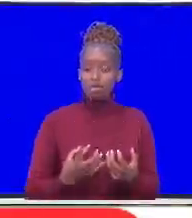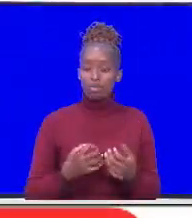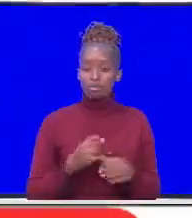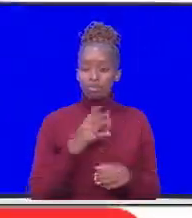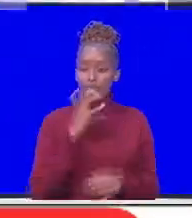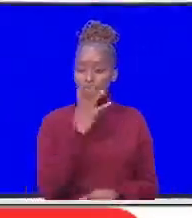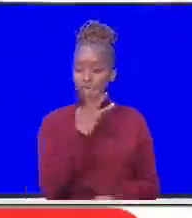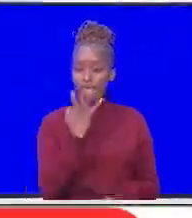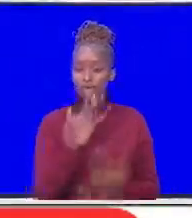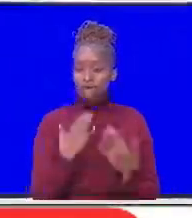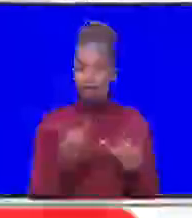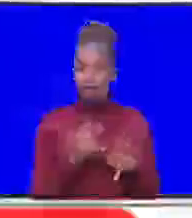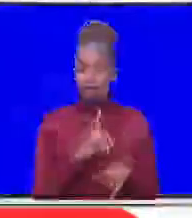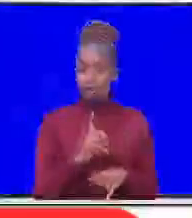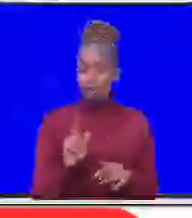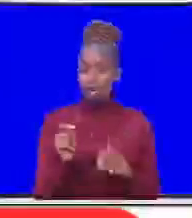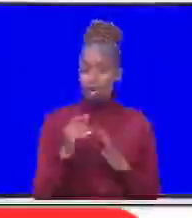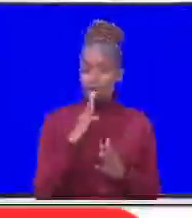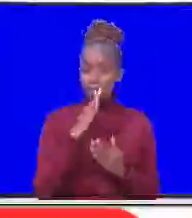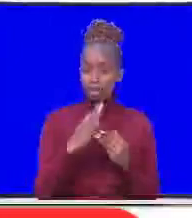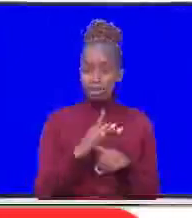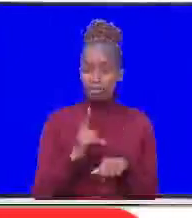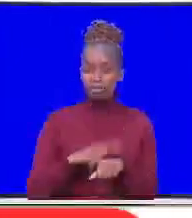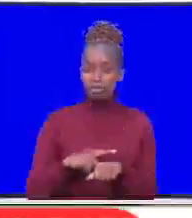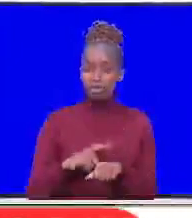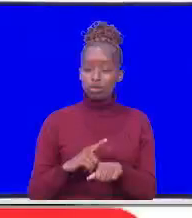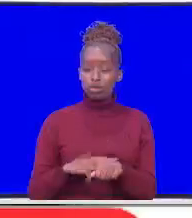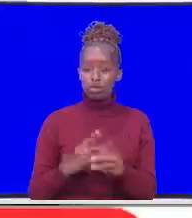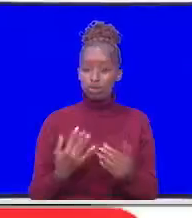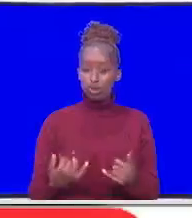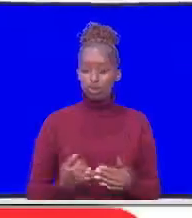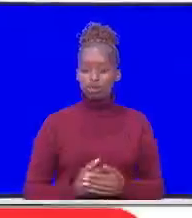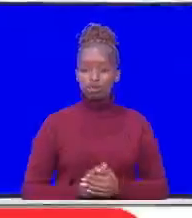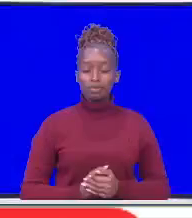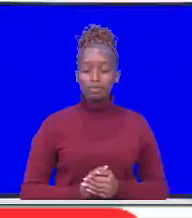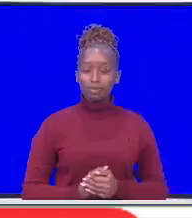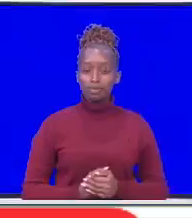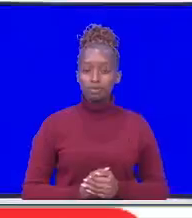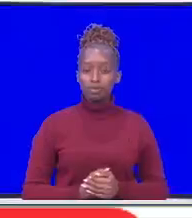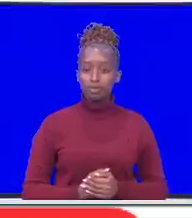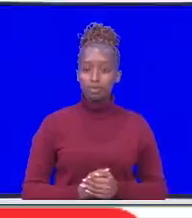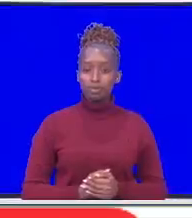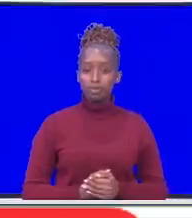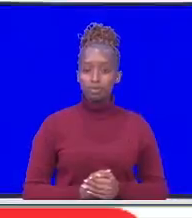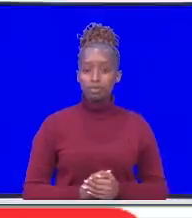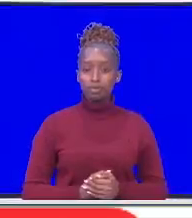akitahadharisha Wakenya kumakinika kipindi hiki. Ruga Eval, TV 47.